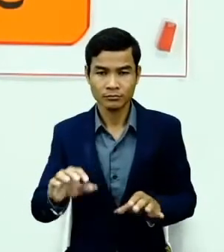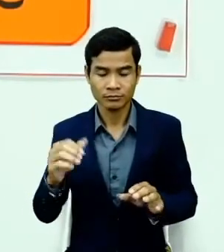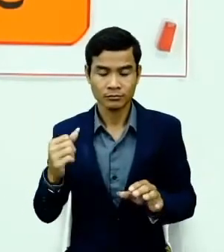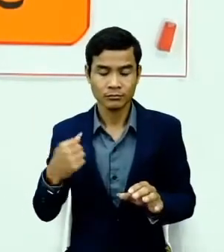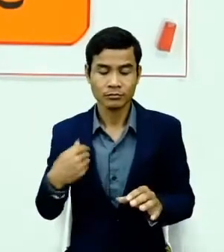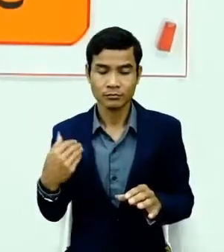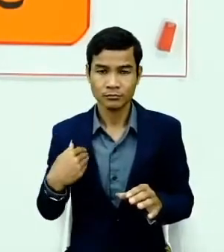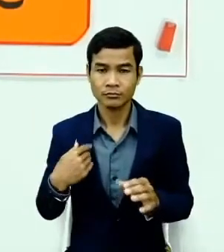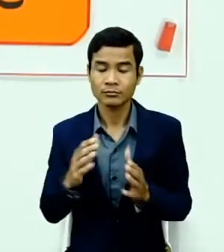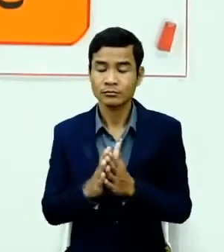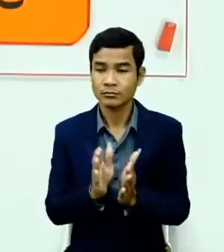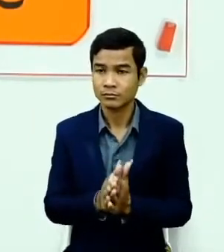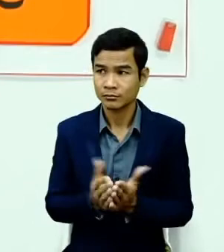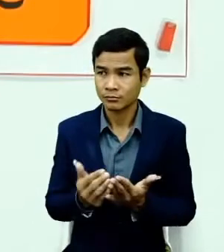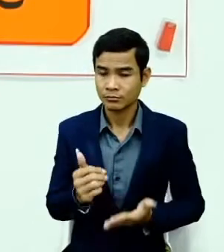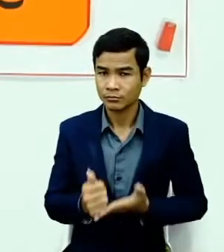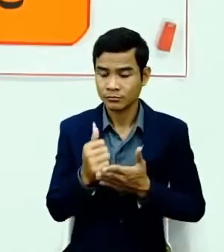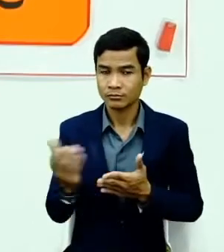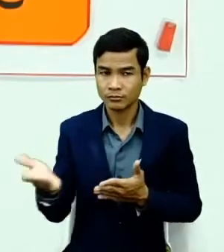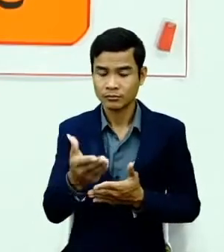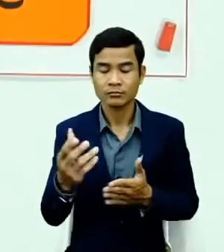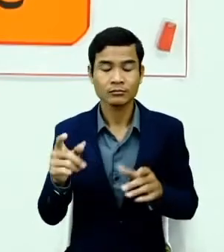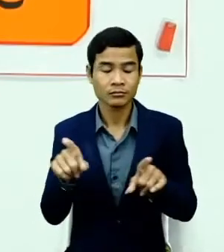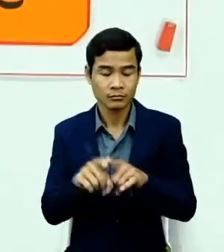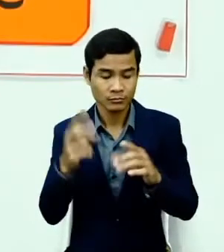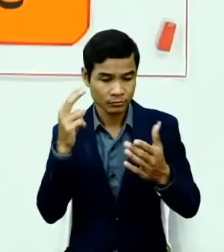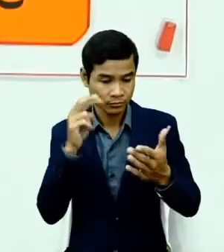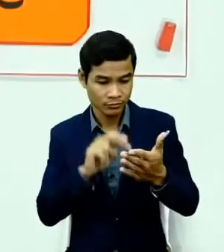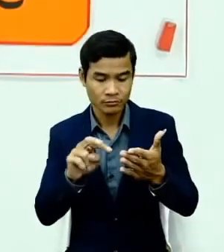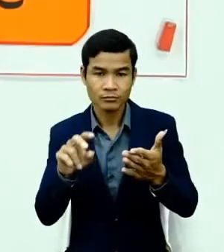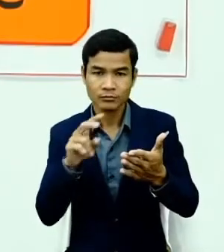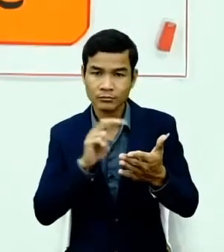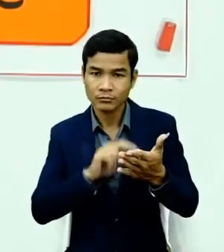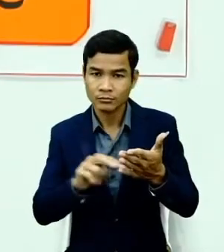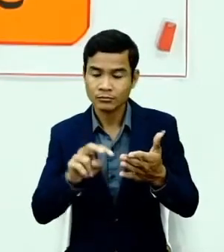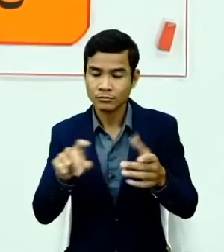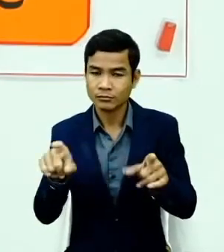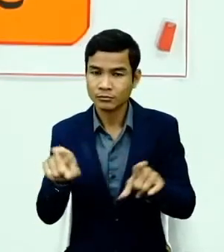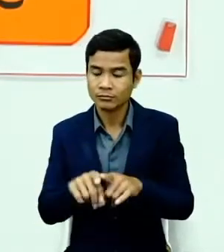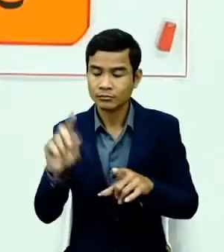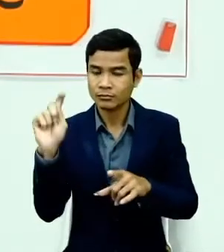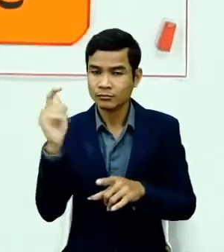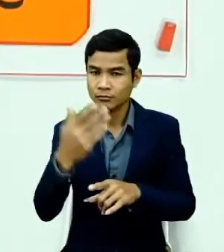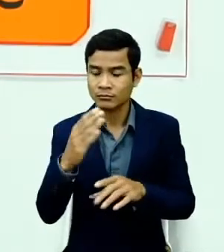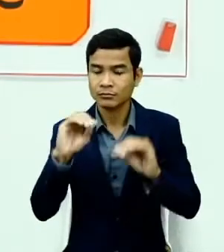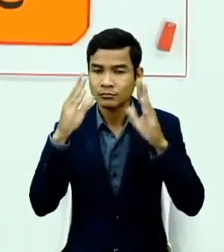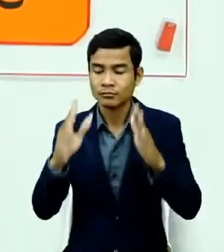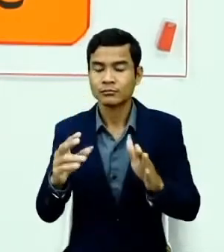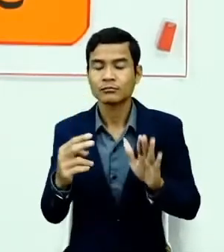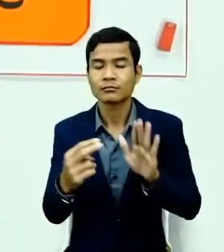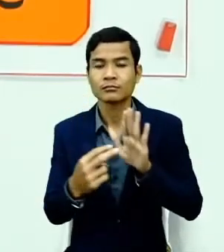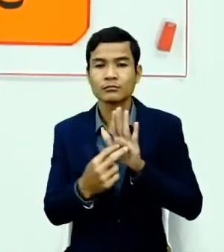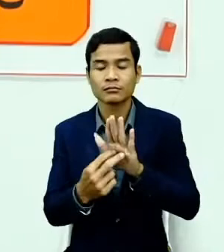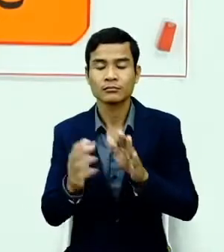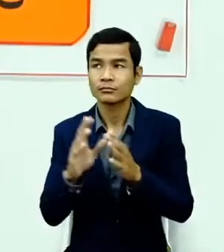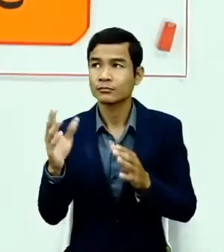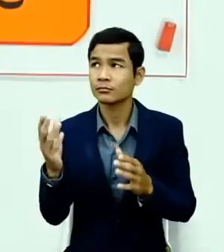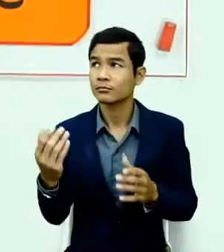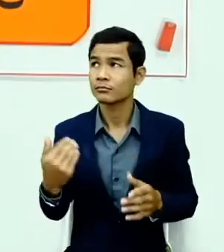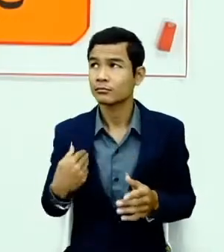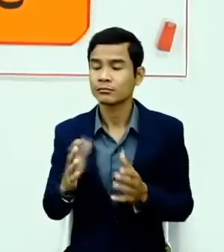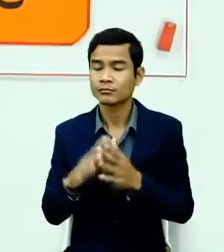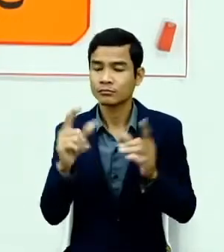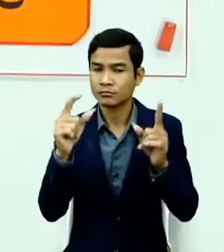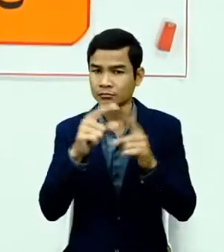នតាចាកូនរកឃើញដូចអ្នកគ្រូនៅកូនរកឃើញរូបភាពដែលអ្នកគ្រូបង្ហាញនេះដែរអ្នកគ្រូបង្ហាញនឹងពាក្យទាំង